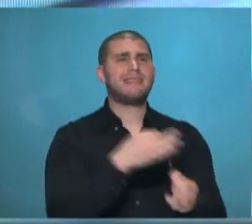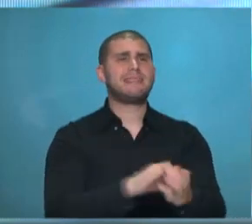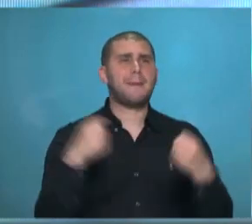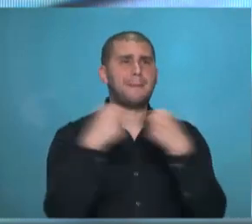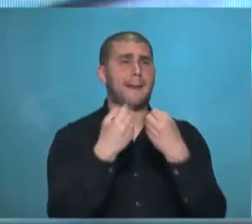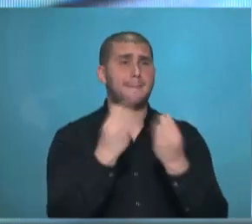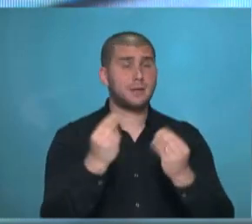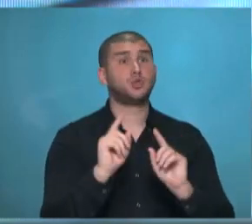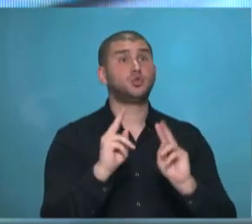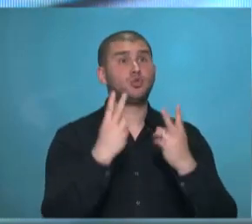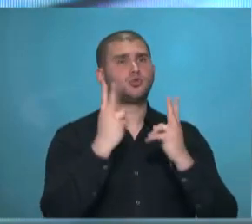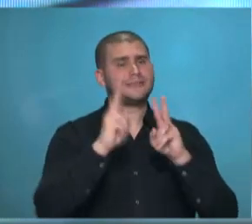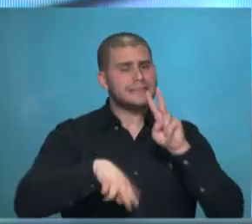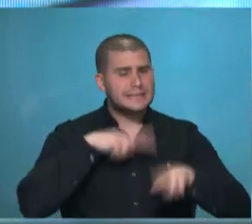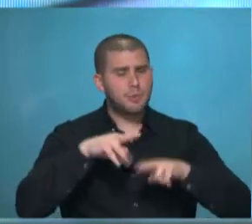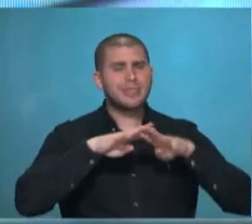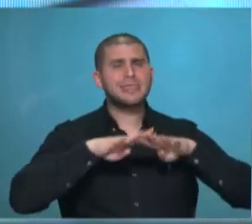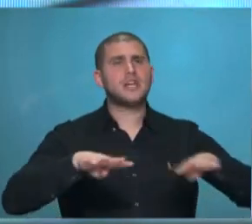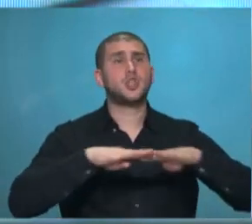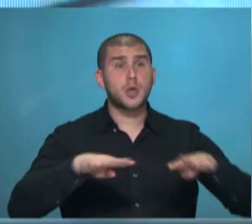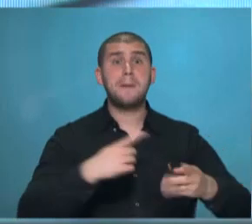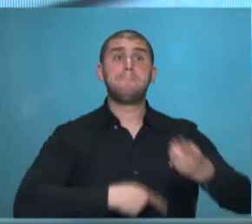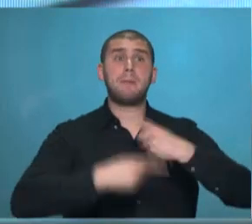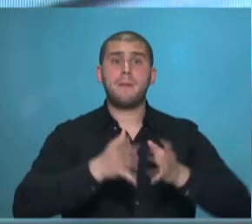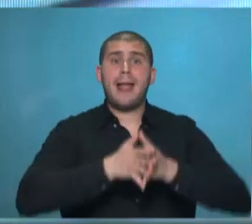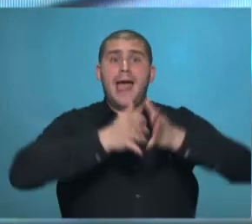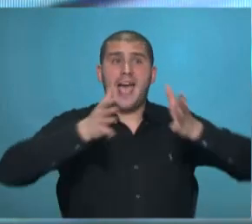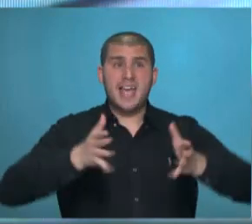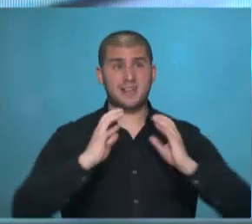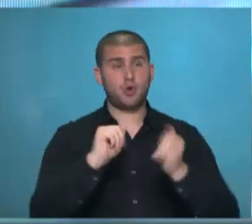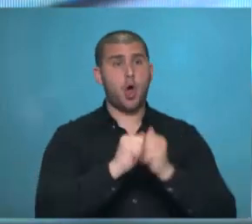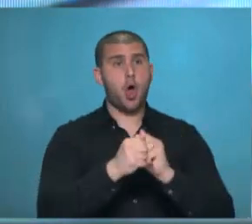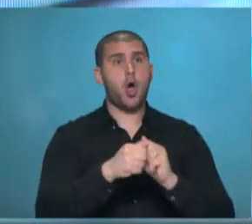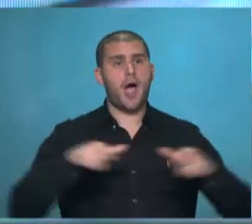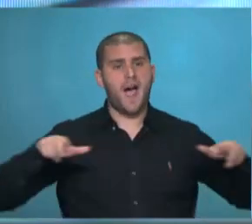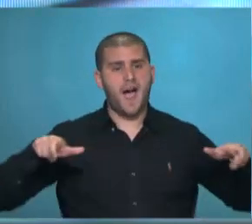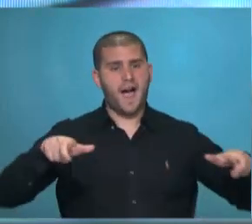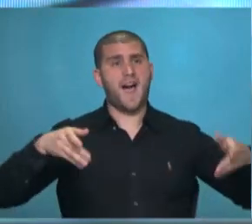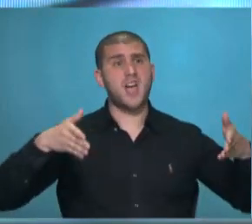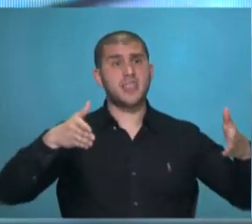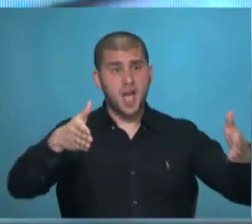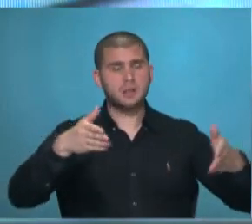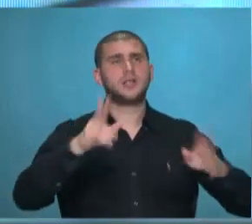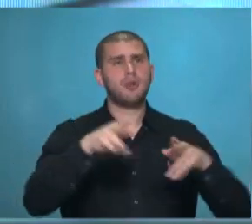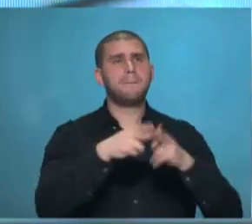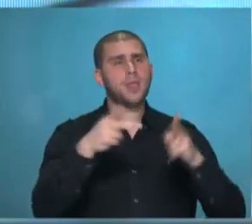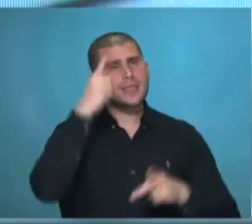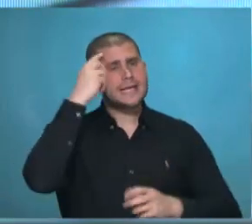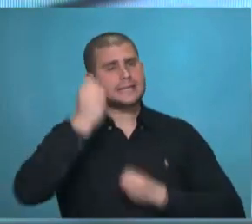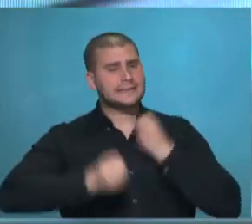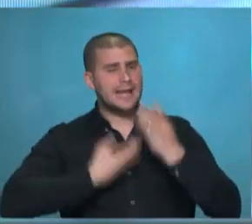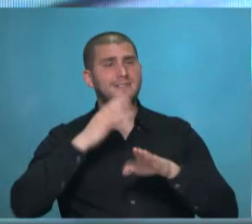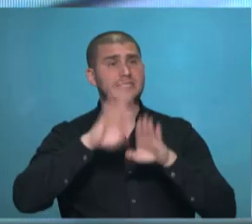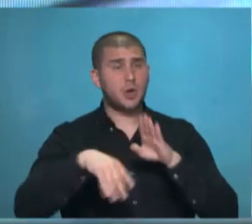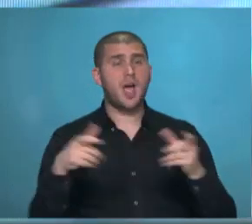עולה הצורך לטפל בתשתיות שלו, אלא שבמקום להרחיב את הכביש או לבנות הפרדה בין הנתיבים, נמצא פתרון יצירתי וזול.